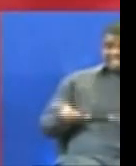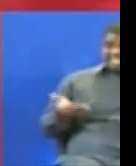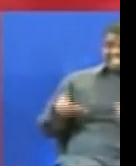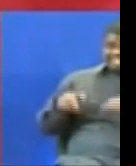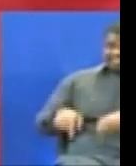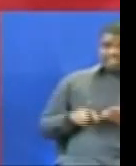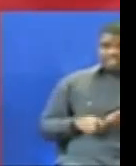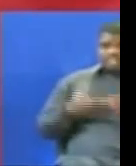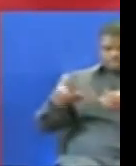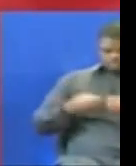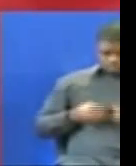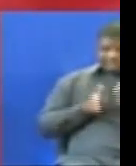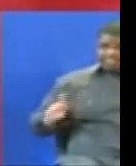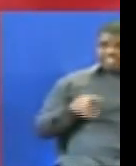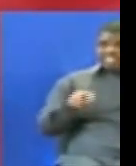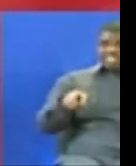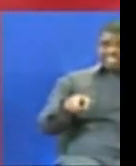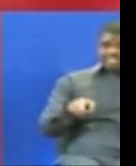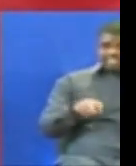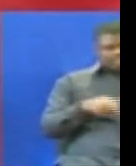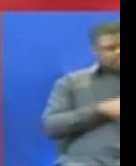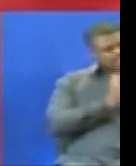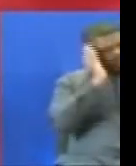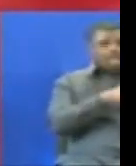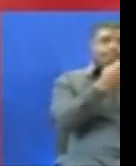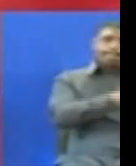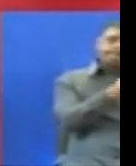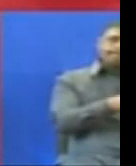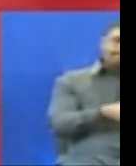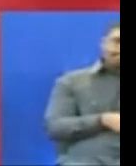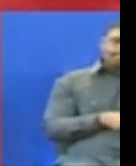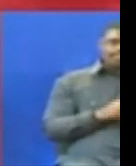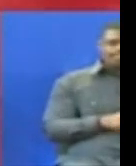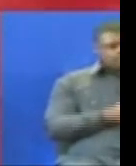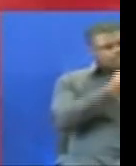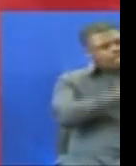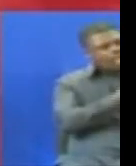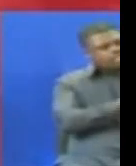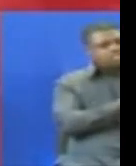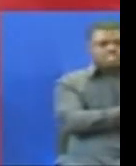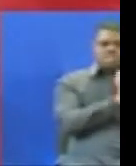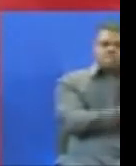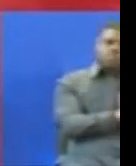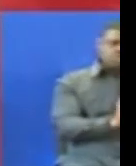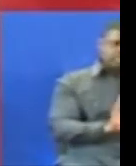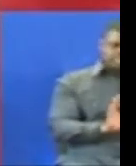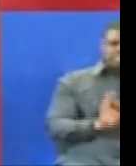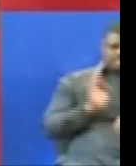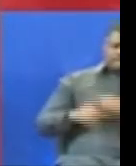Lakini chukua nafasi pia kuipongeza serikali kwa kazi nzuri na kubwa unayoendelea kuifanya.